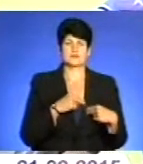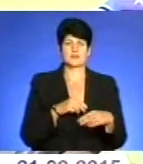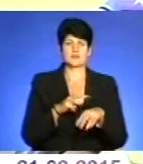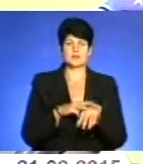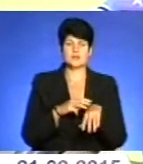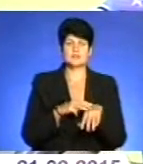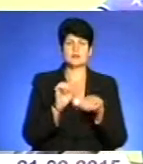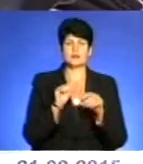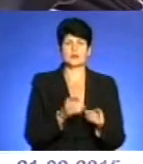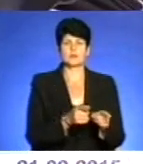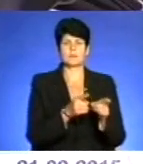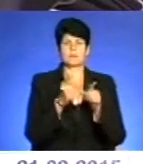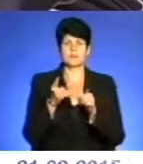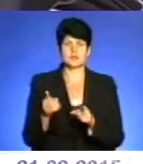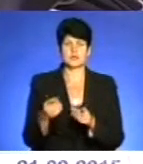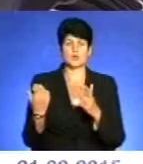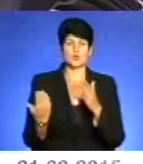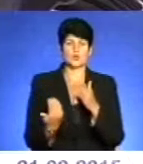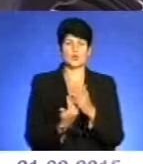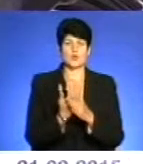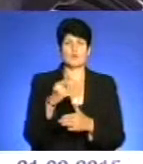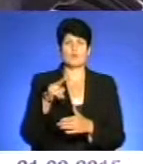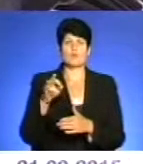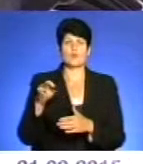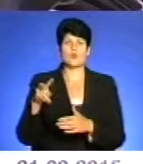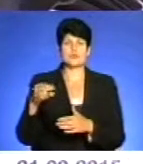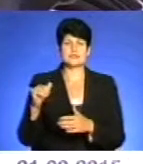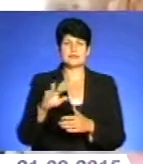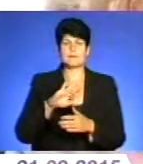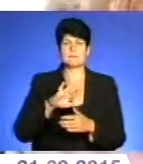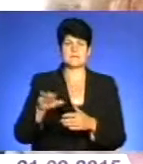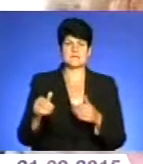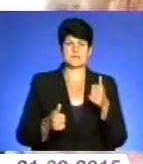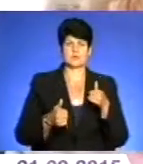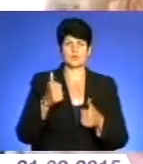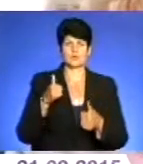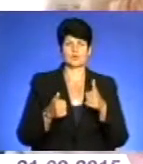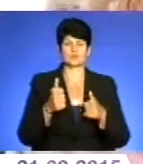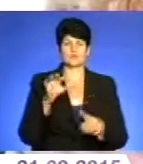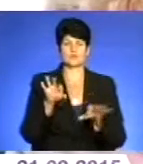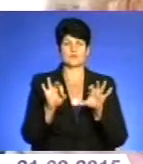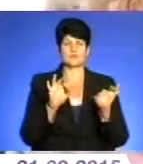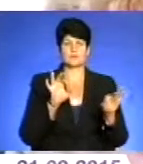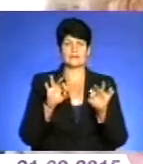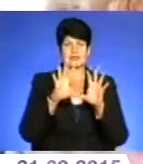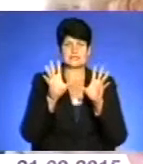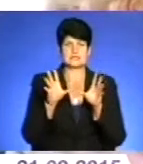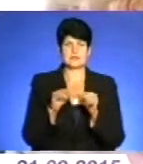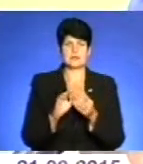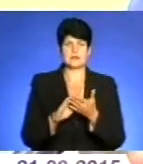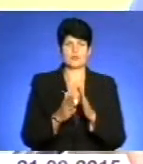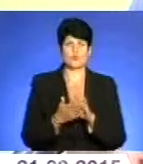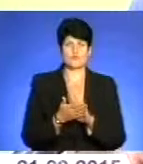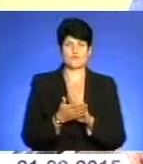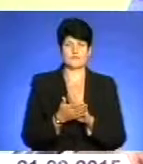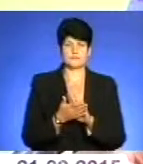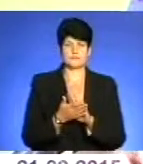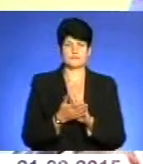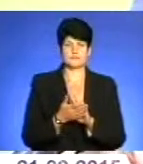перейти на службу у новій поліції після проходження конкурсного відбору та на загальних умовах.